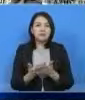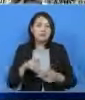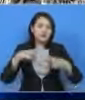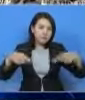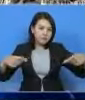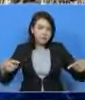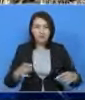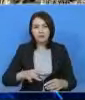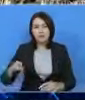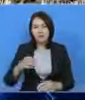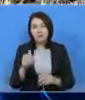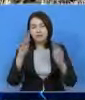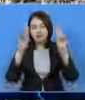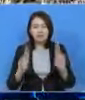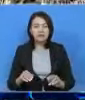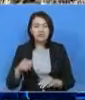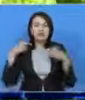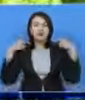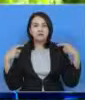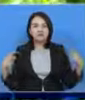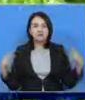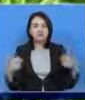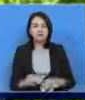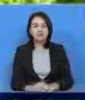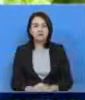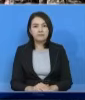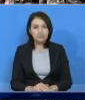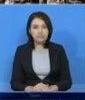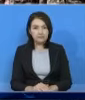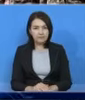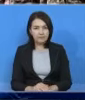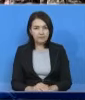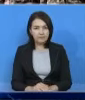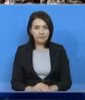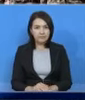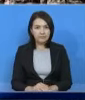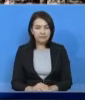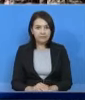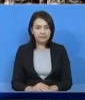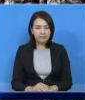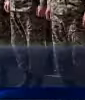других подразделениях Национальной гвардии. Динара Абдуалиева, Жанадиль Сагеев, телеканал «Актобе».